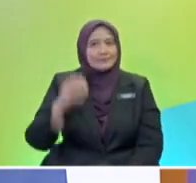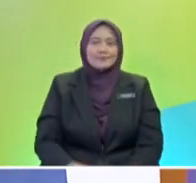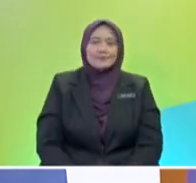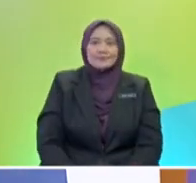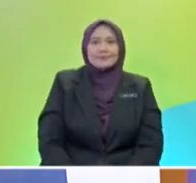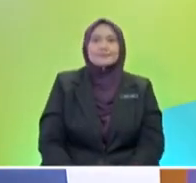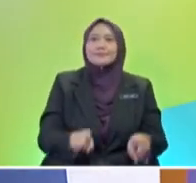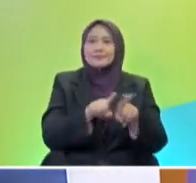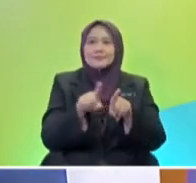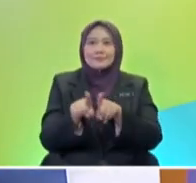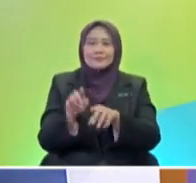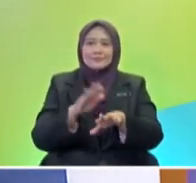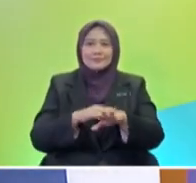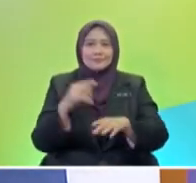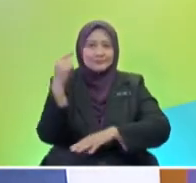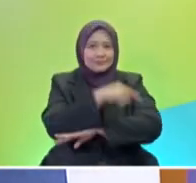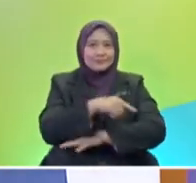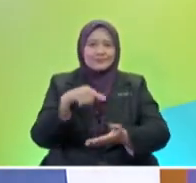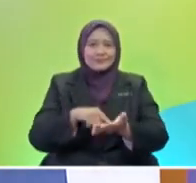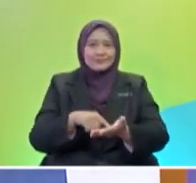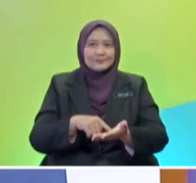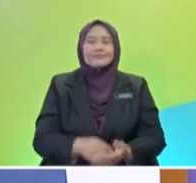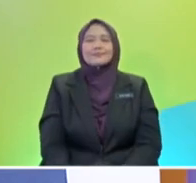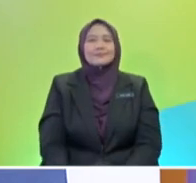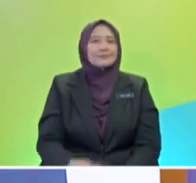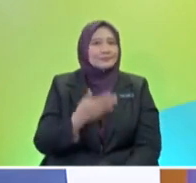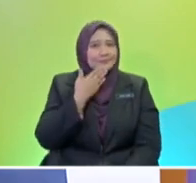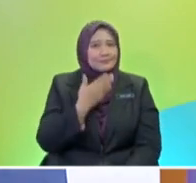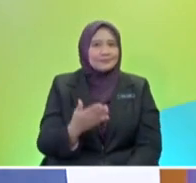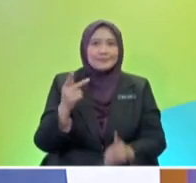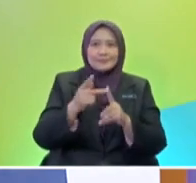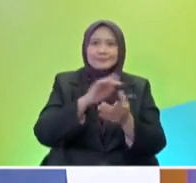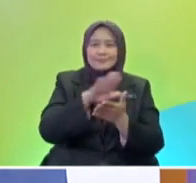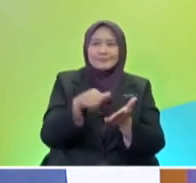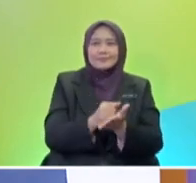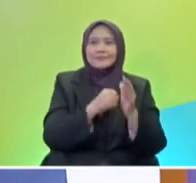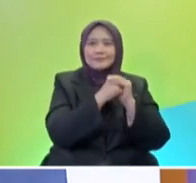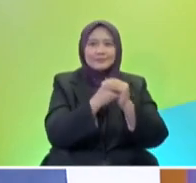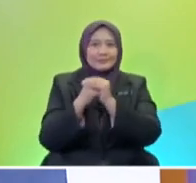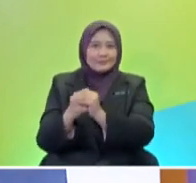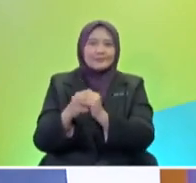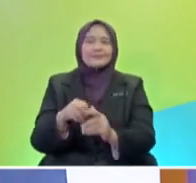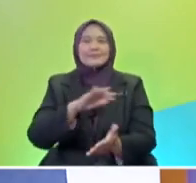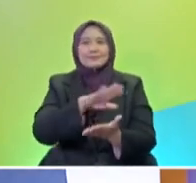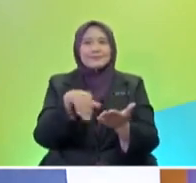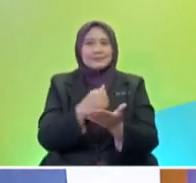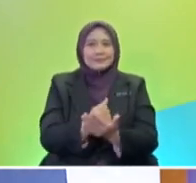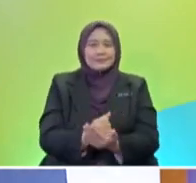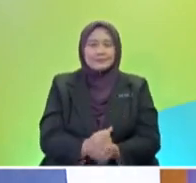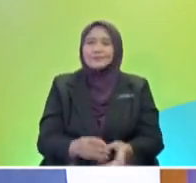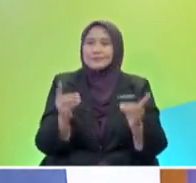bersama-sama dengan kita terima kasih yang murid-murid dan melakukan activity bersama-sama tanya kepada anda juga Semoga kita